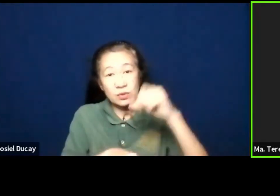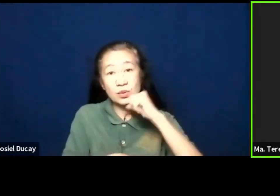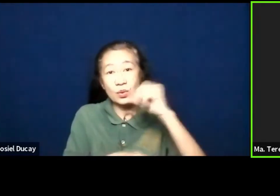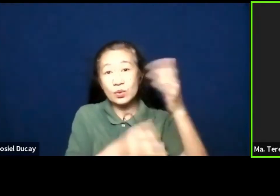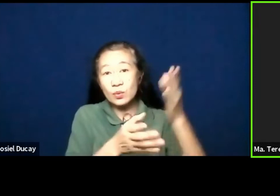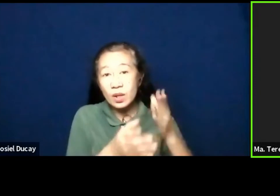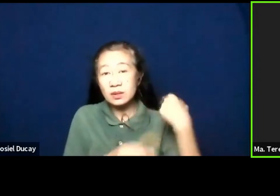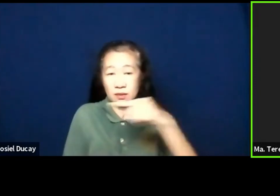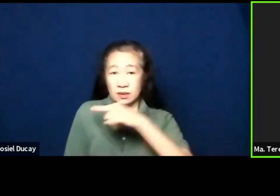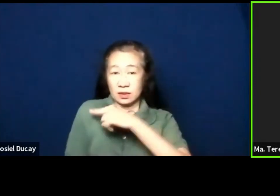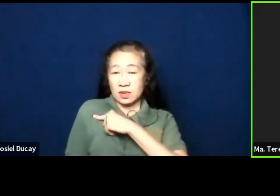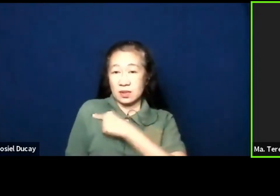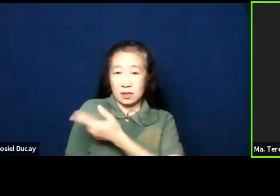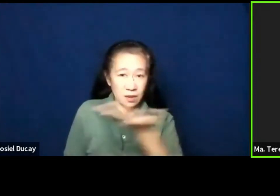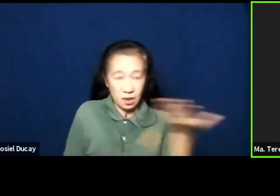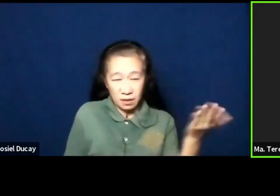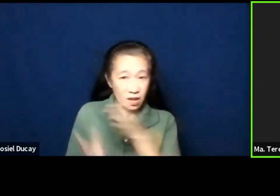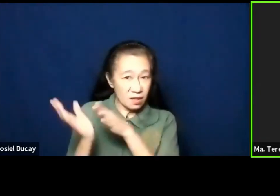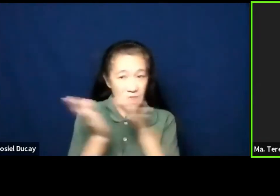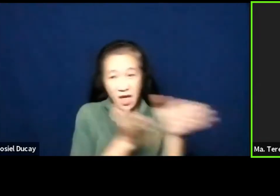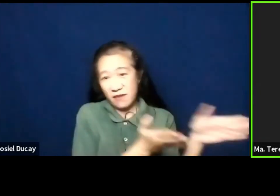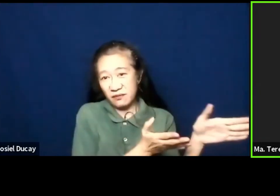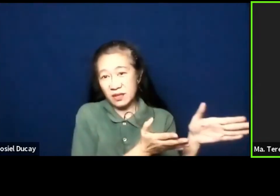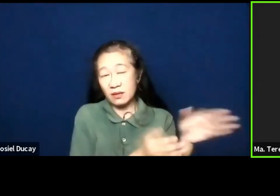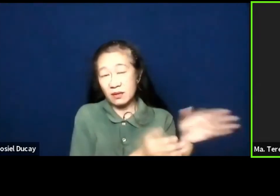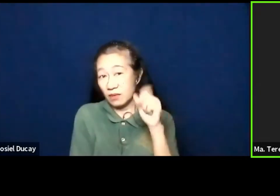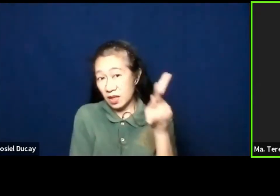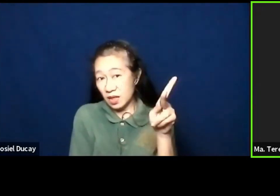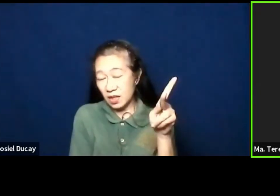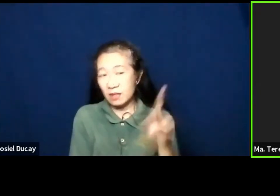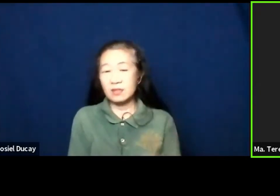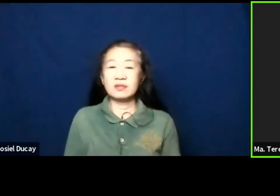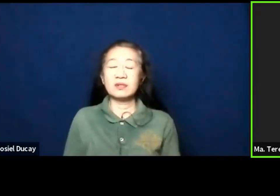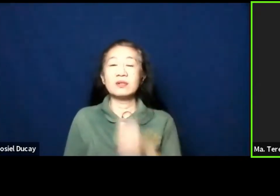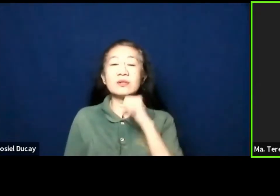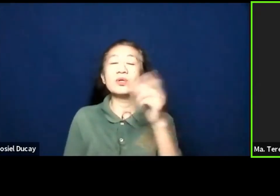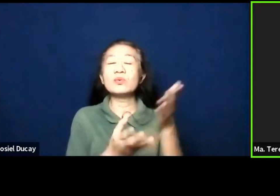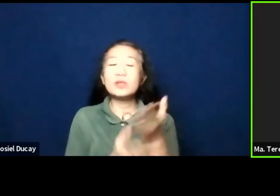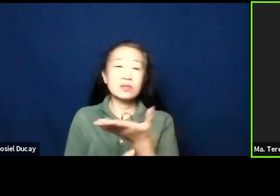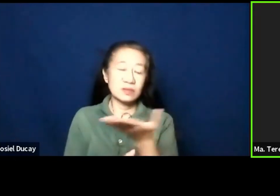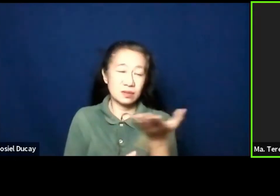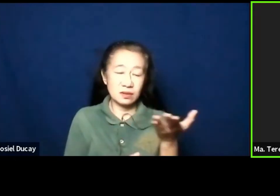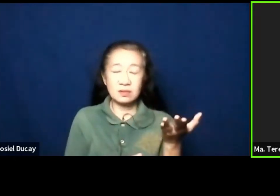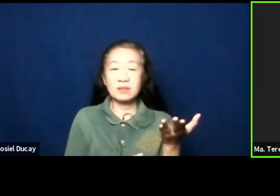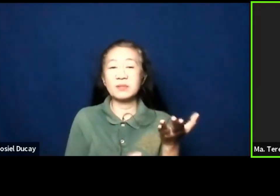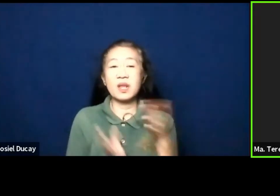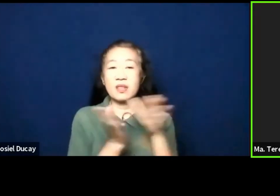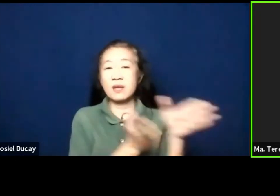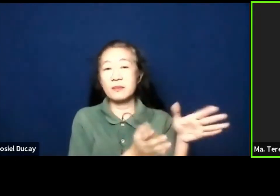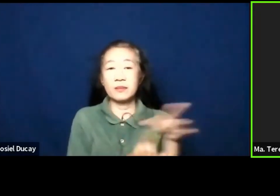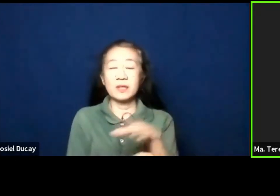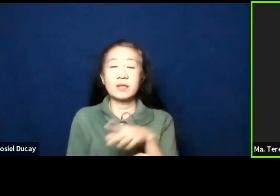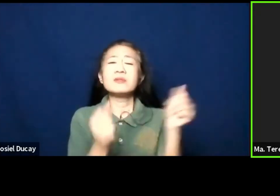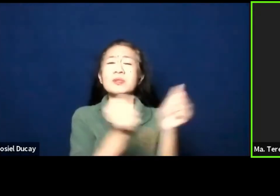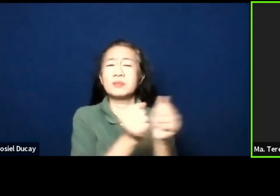natin silang maiwanan. Okay? Ayaw natin silang maiwanan. Siyempre, isasama